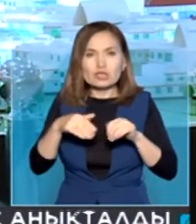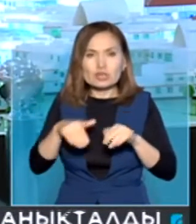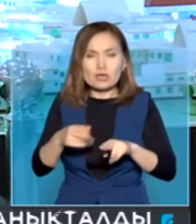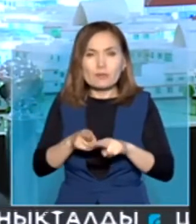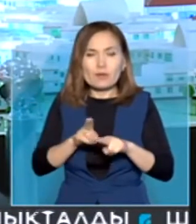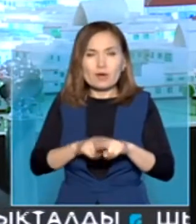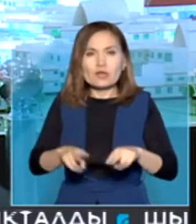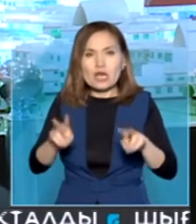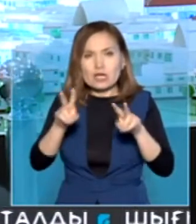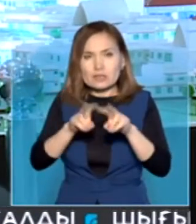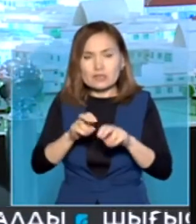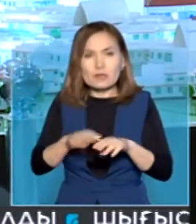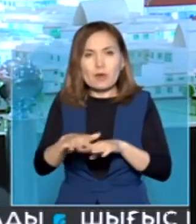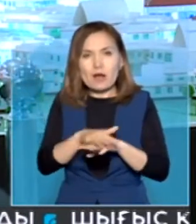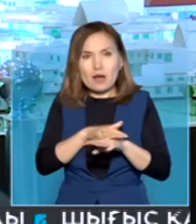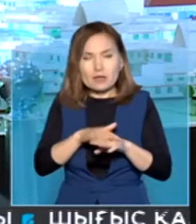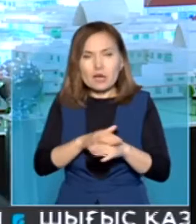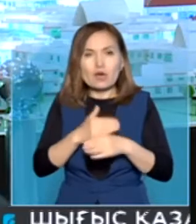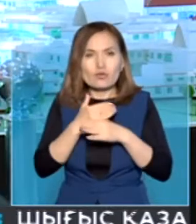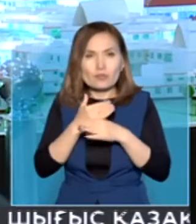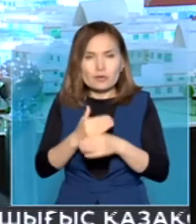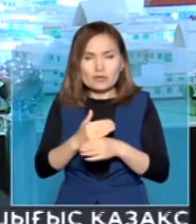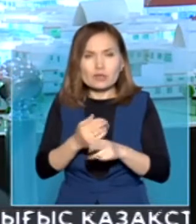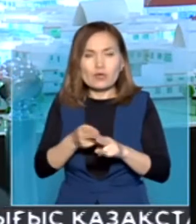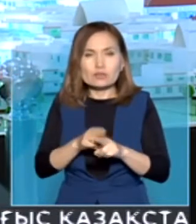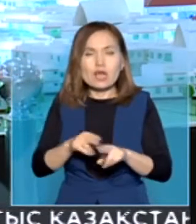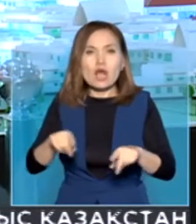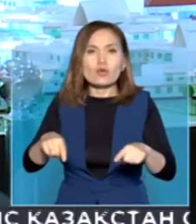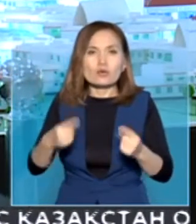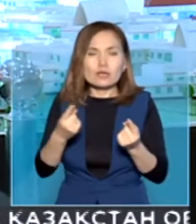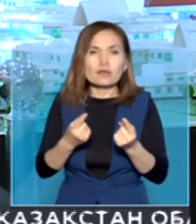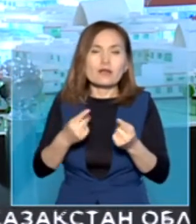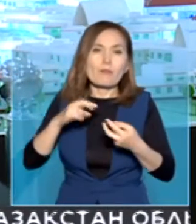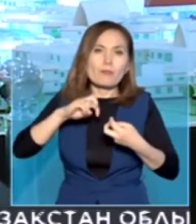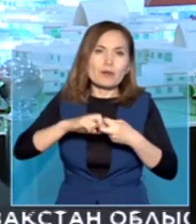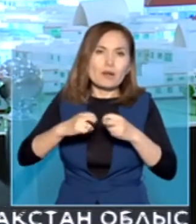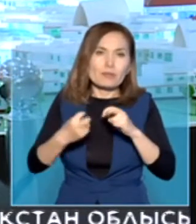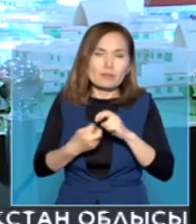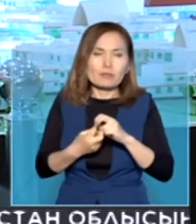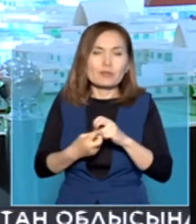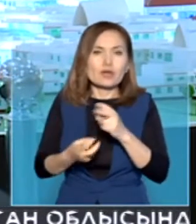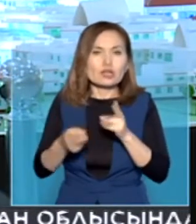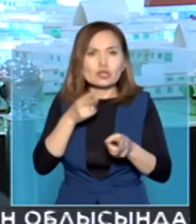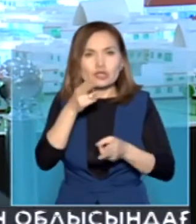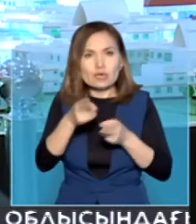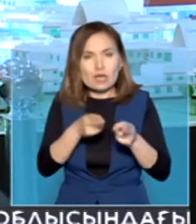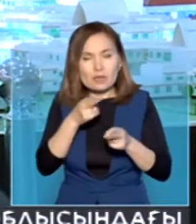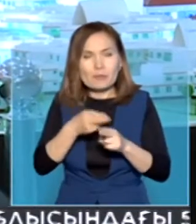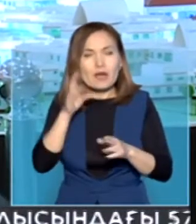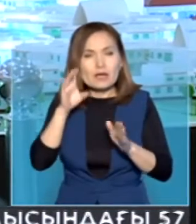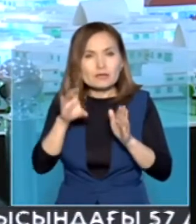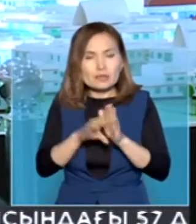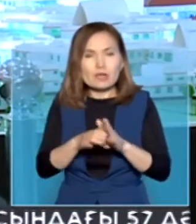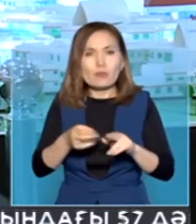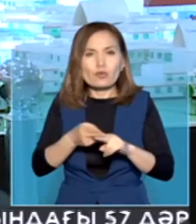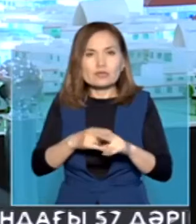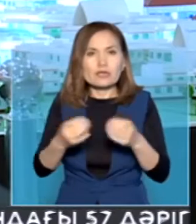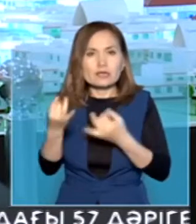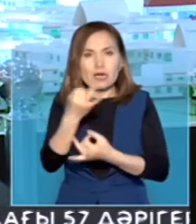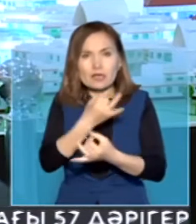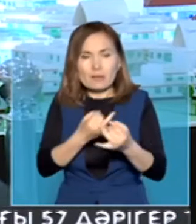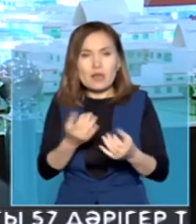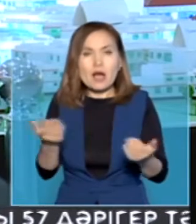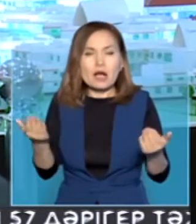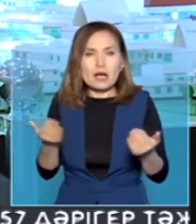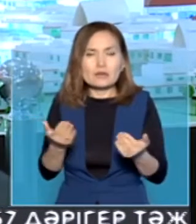соны зерттеу, соны қарау, көтерілген өңірдегі көтерілген мәселелерді орталықта талқылап,